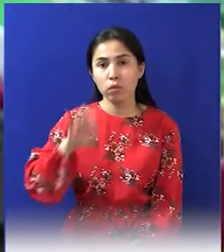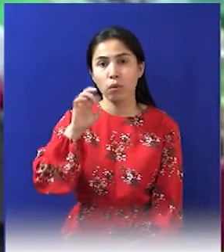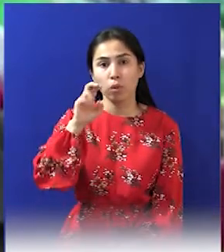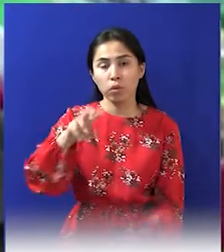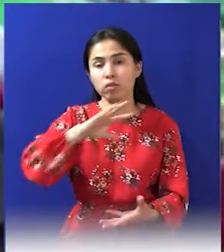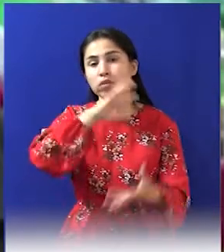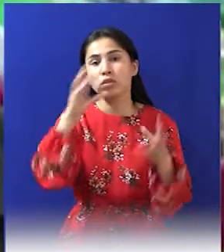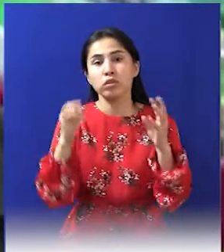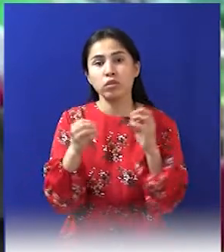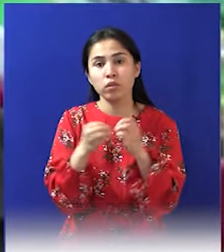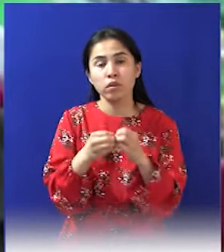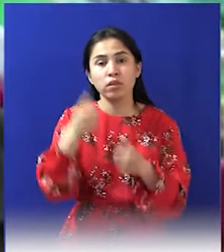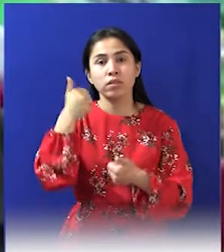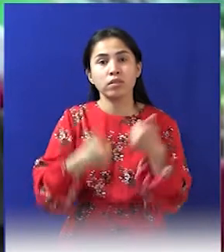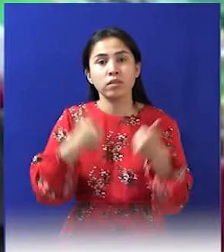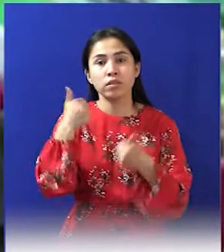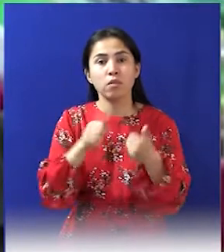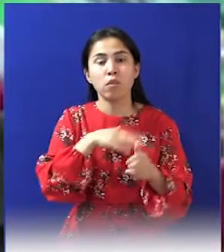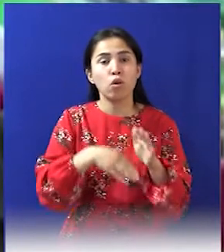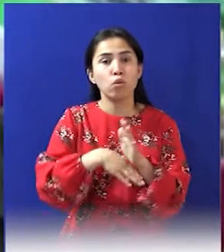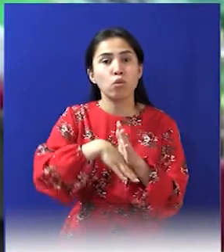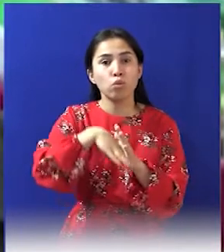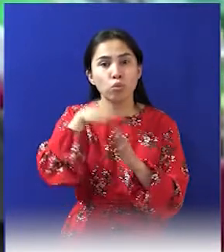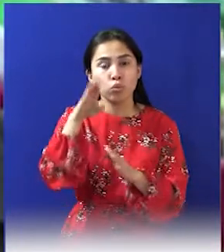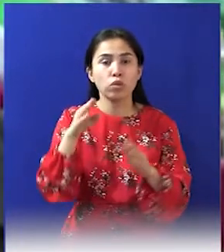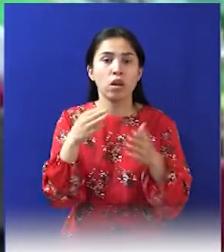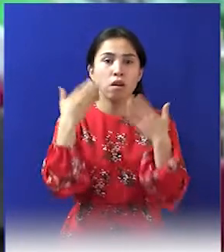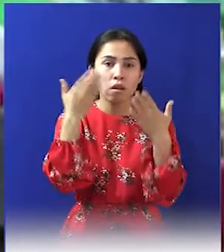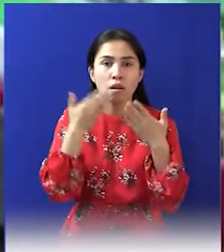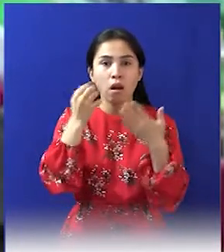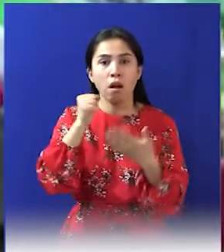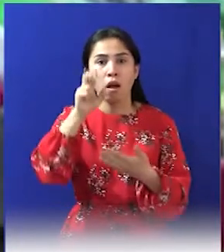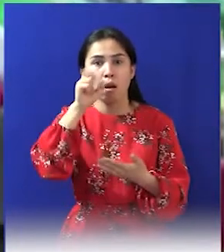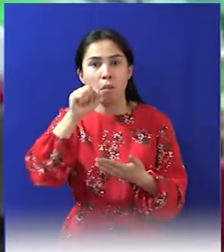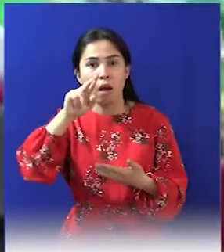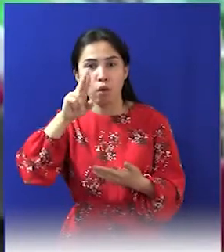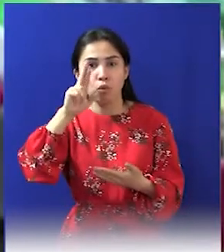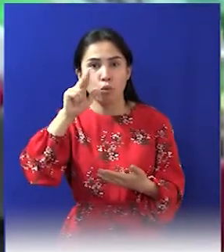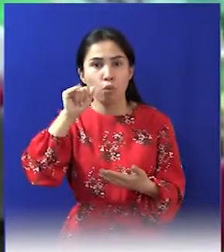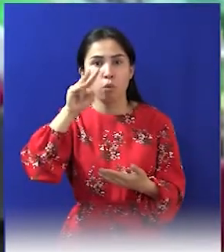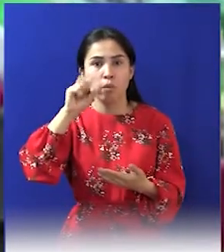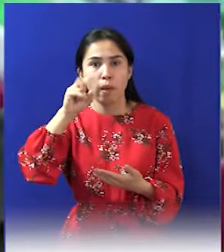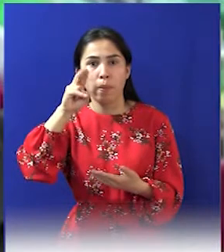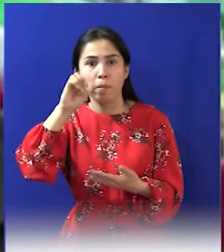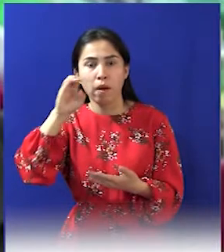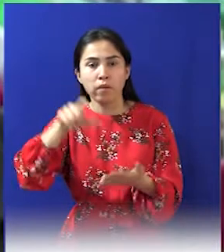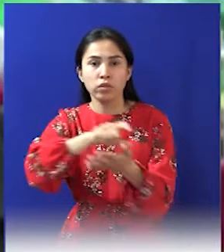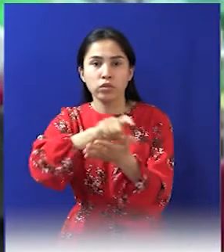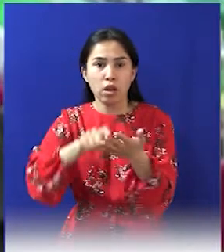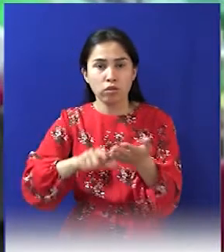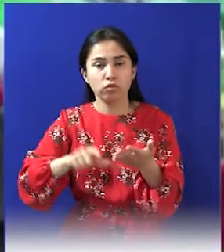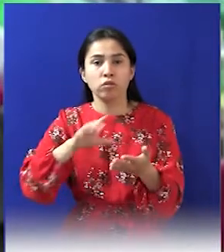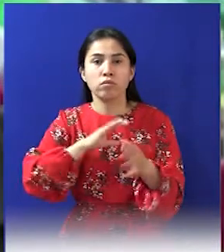и традиции. И сколько важного несет любая эта экспозиция. Пусть посетители поток